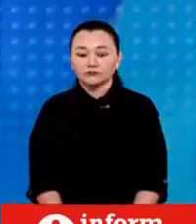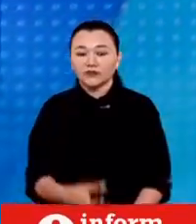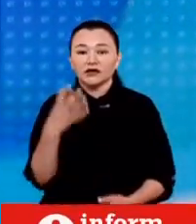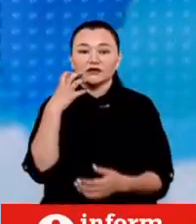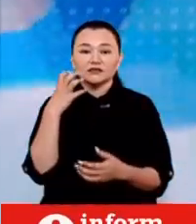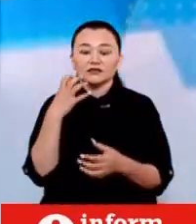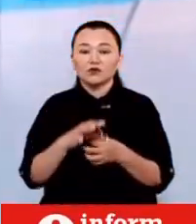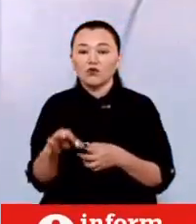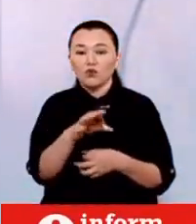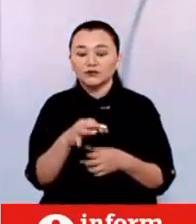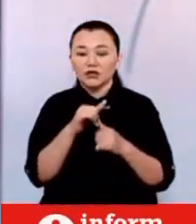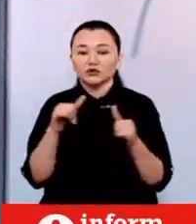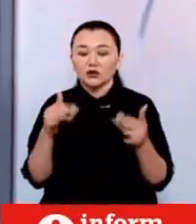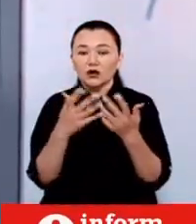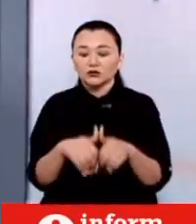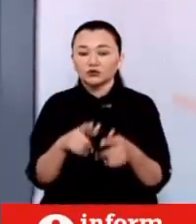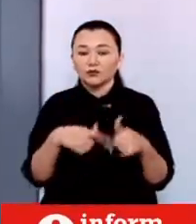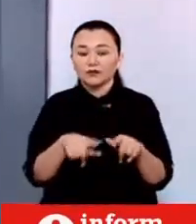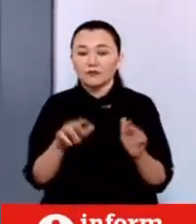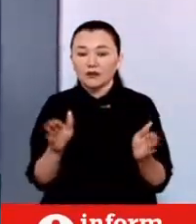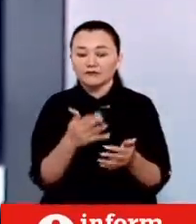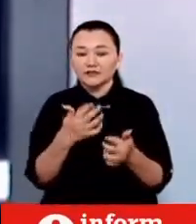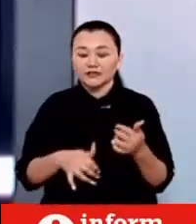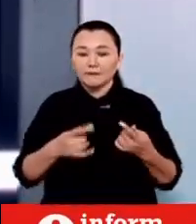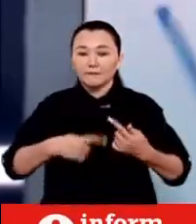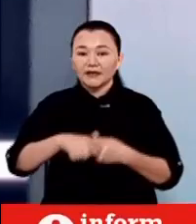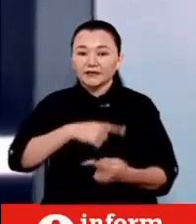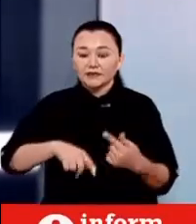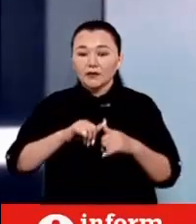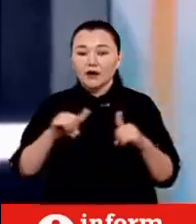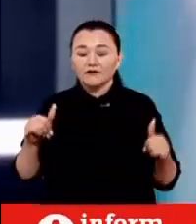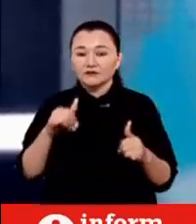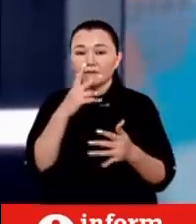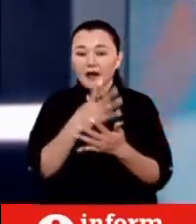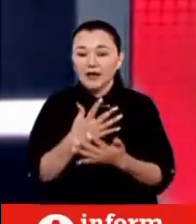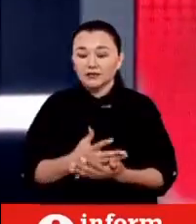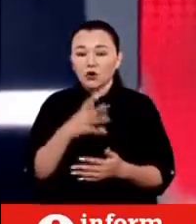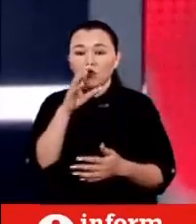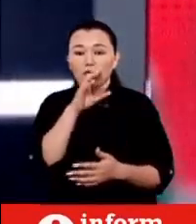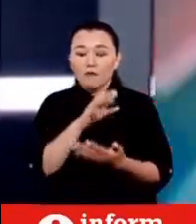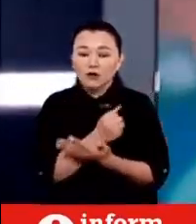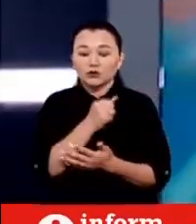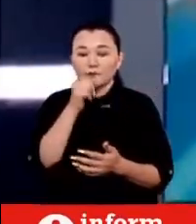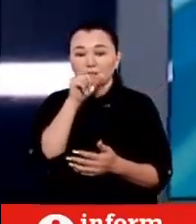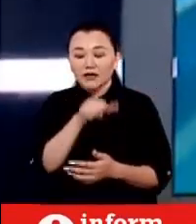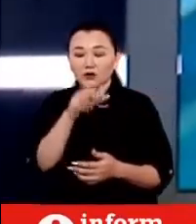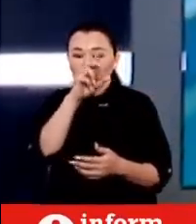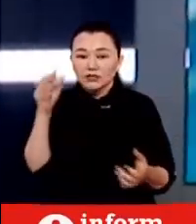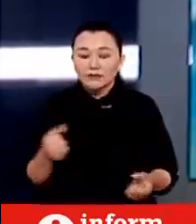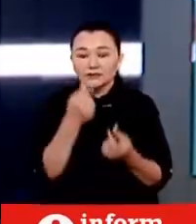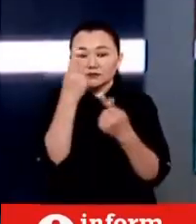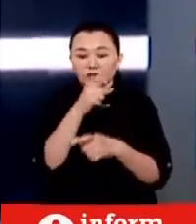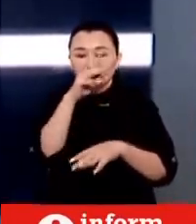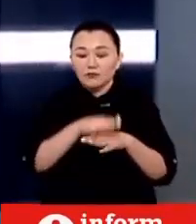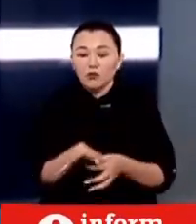В Кызылординской области растет количество субъектов малого и среднего бизнеса. А повысить показатели удалось благодаря мерам господдержки, сообщил аким